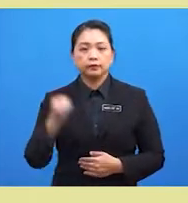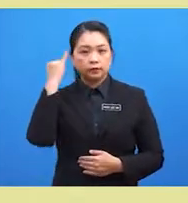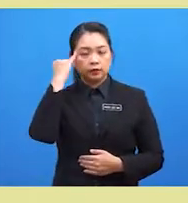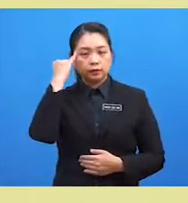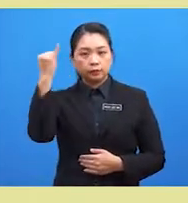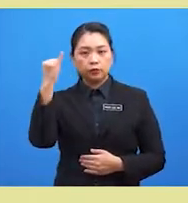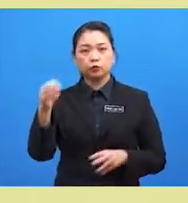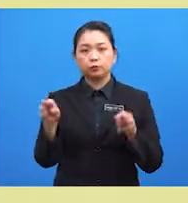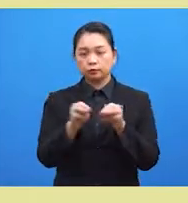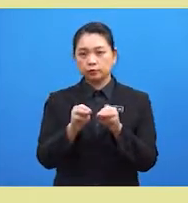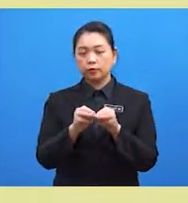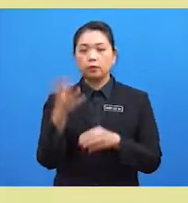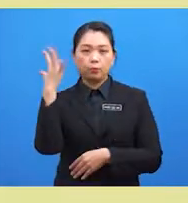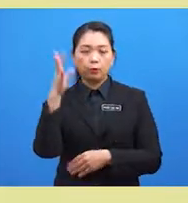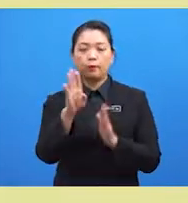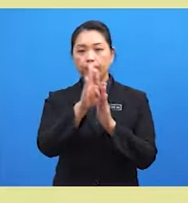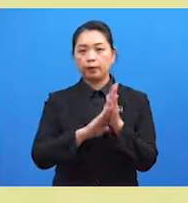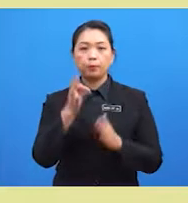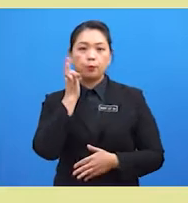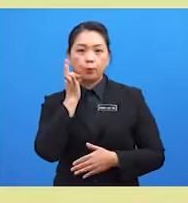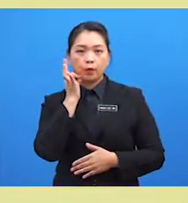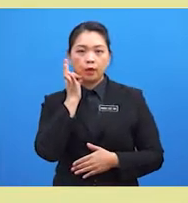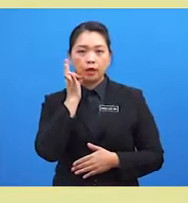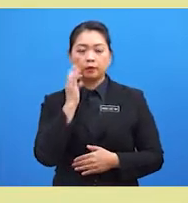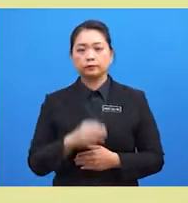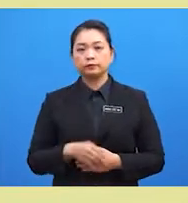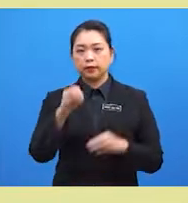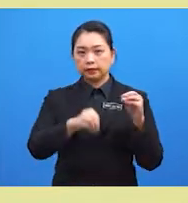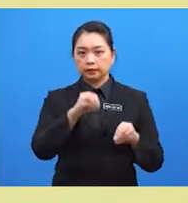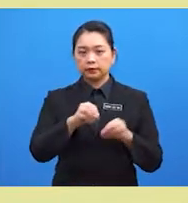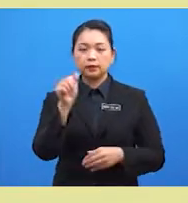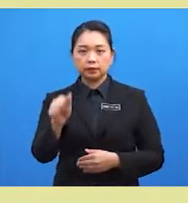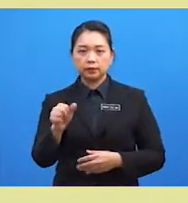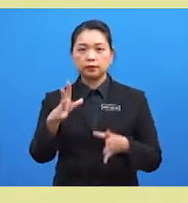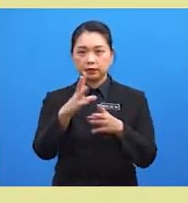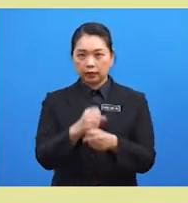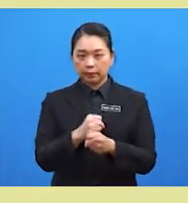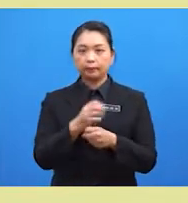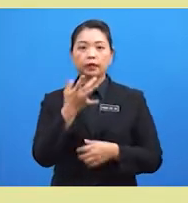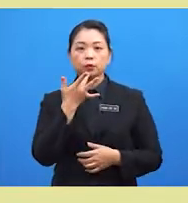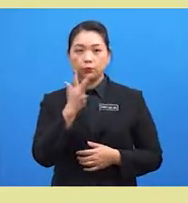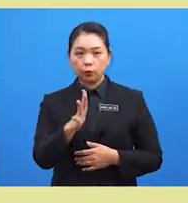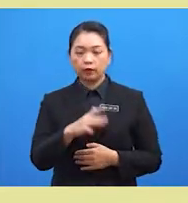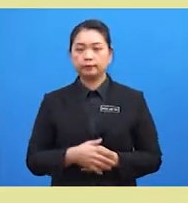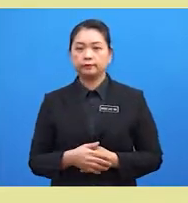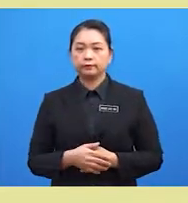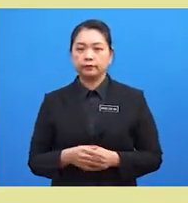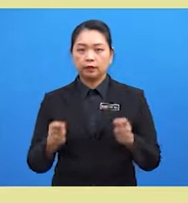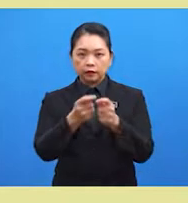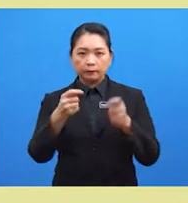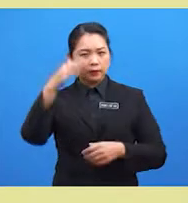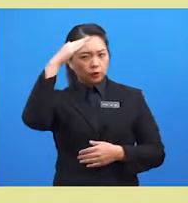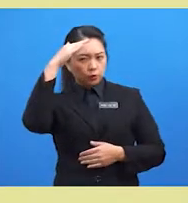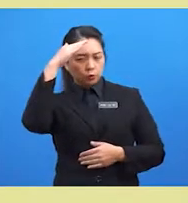Ilmu umpama pohon berbuah, menanam ia mendapat tuah,